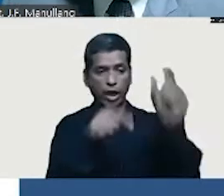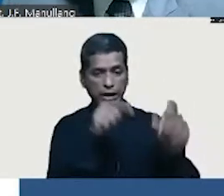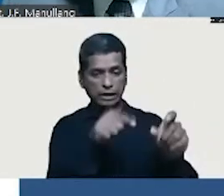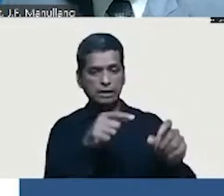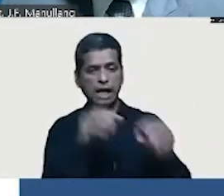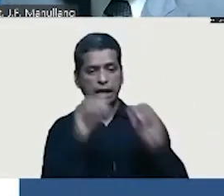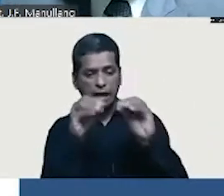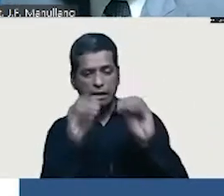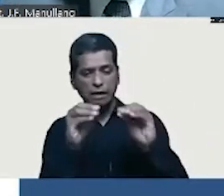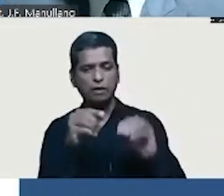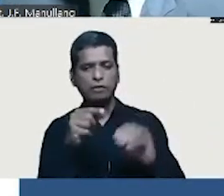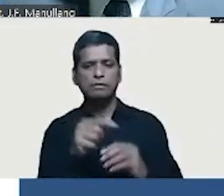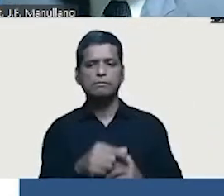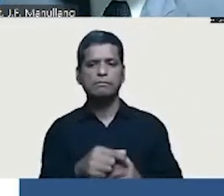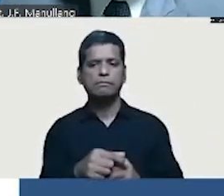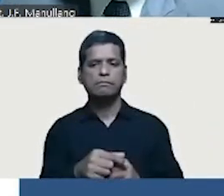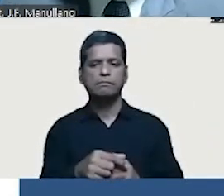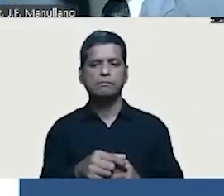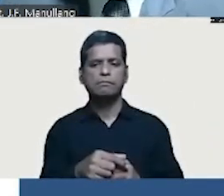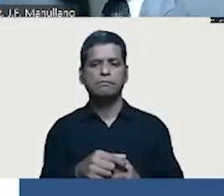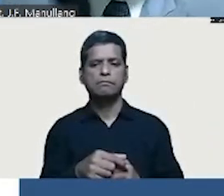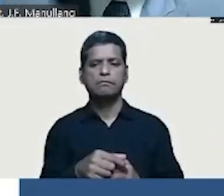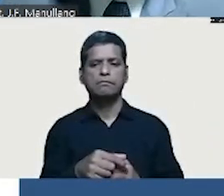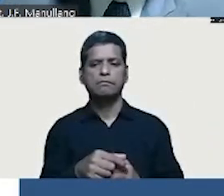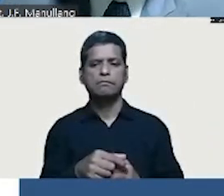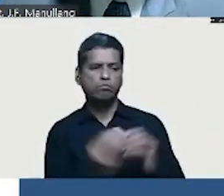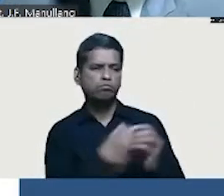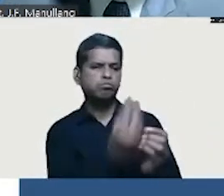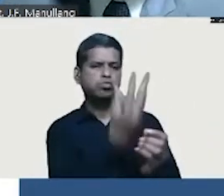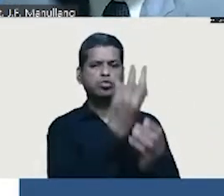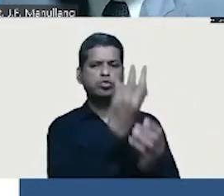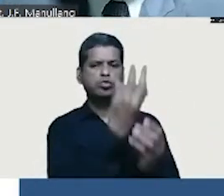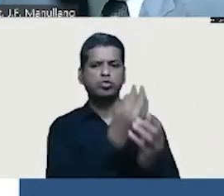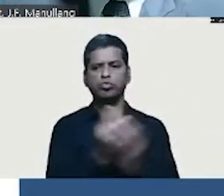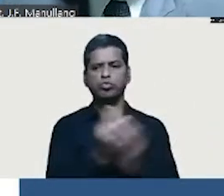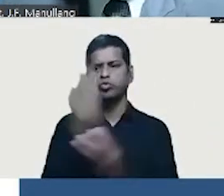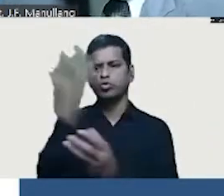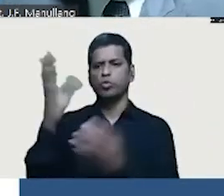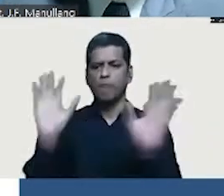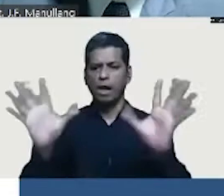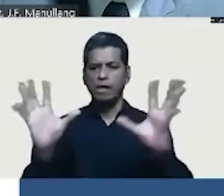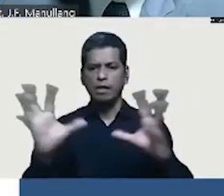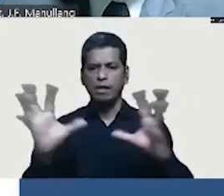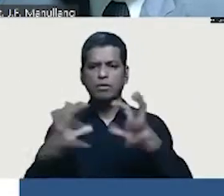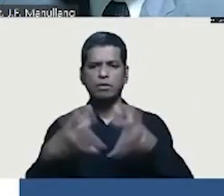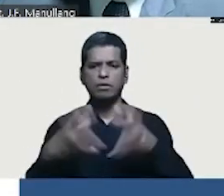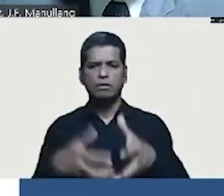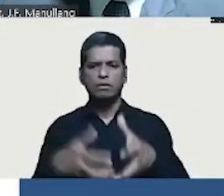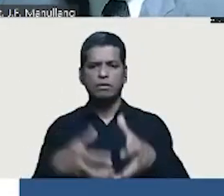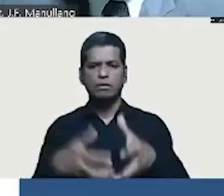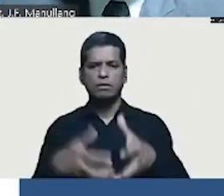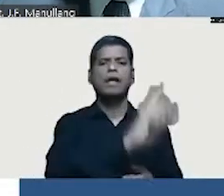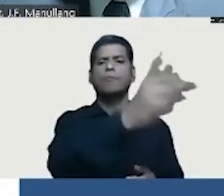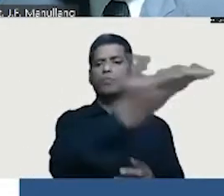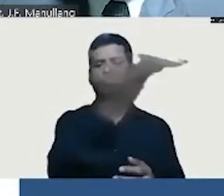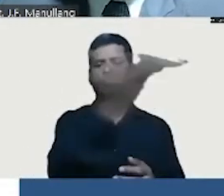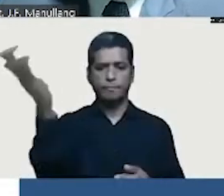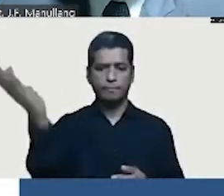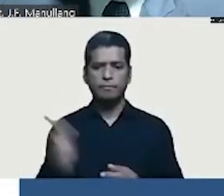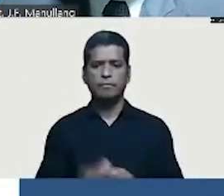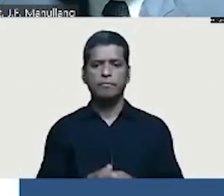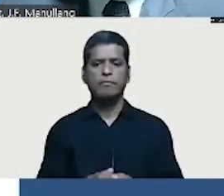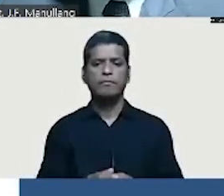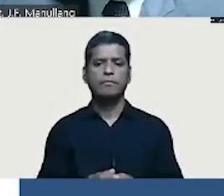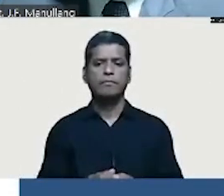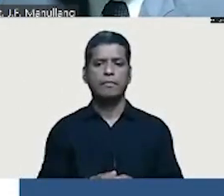yang bisa muncul ini Time I Hai setiap saat dimanapun ya walaupun namanya mungkin